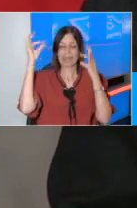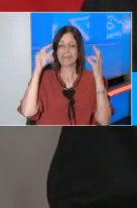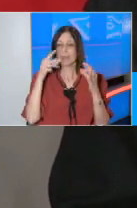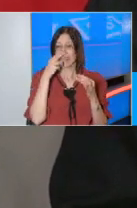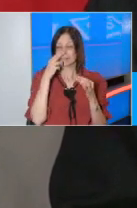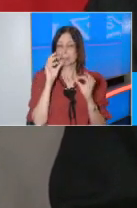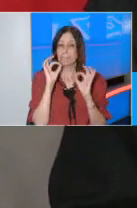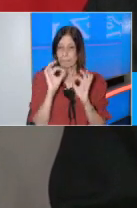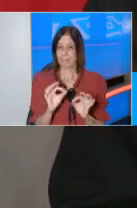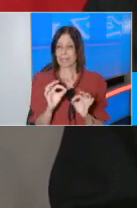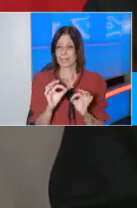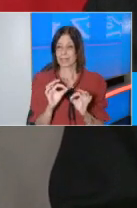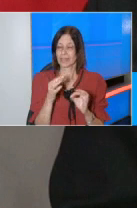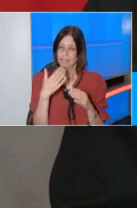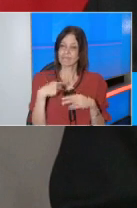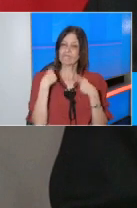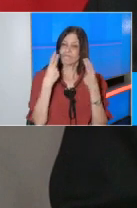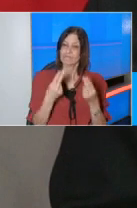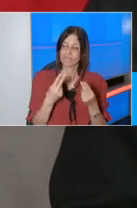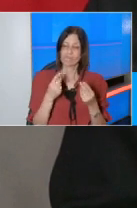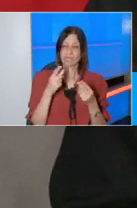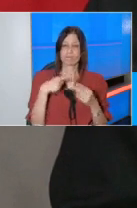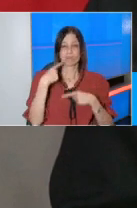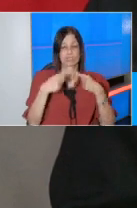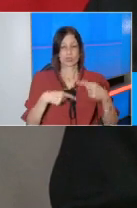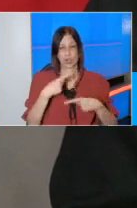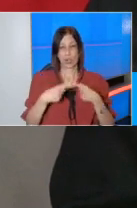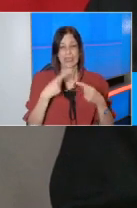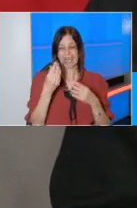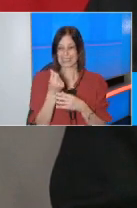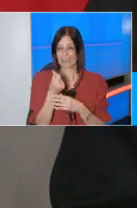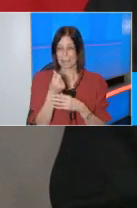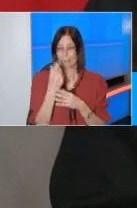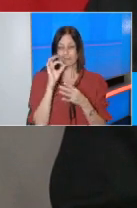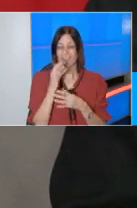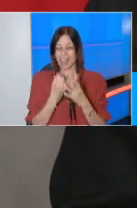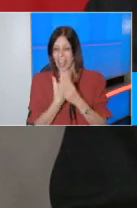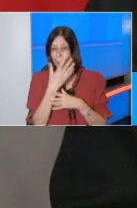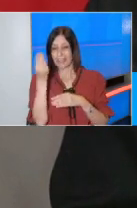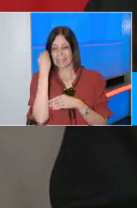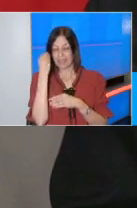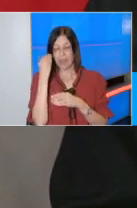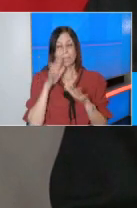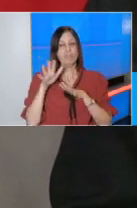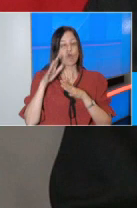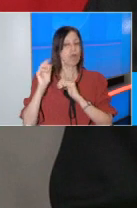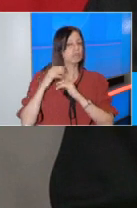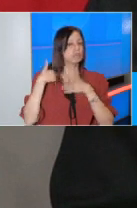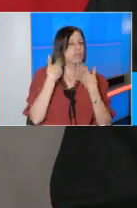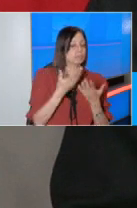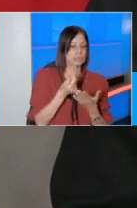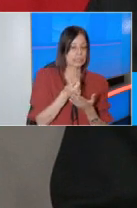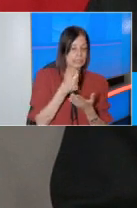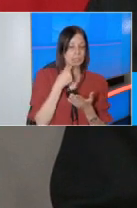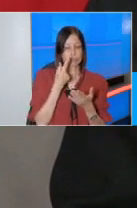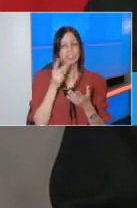באמת להנחיל בחזרה את המסורת. הכספים להקמת הבית ספר הזה הגיעו כן לממשלה הקנדית. ככה שיש